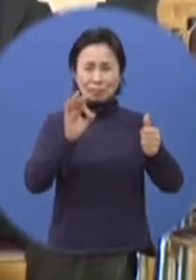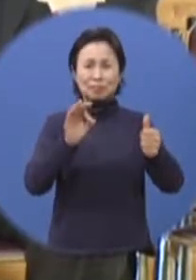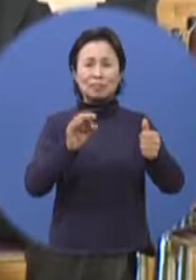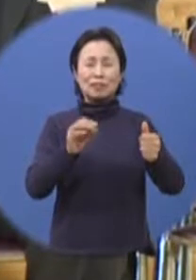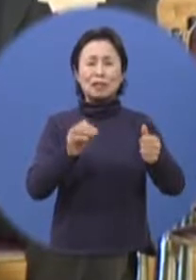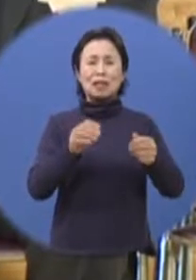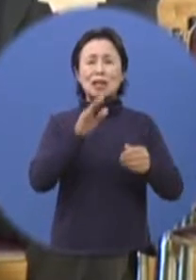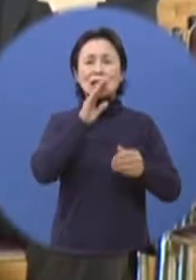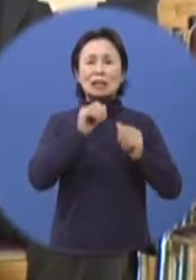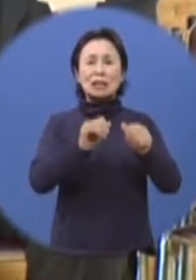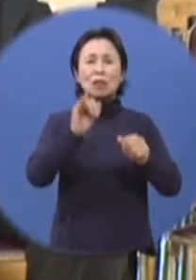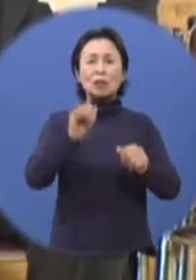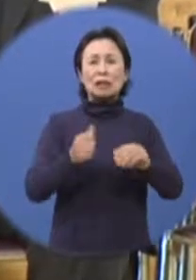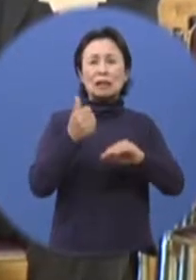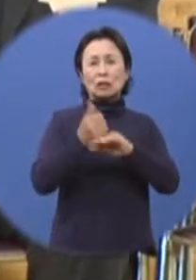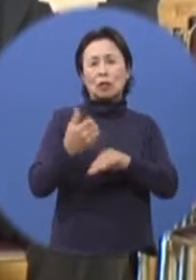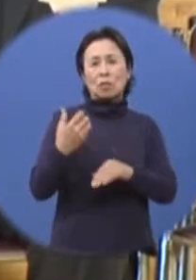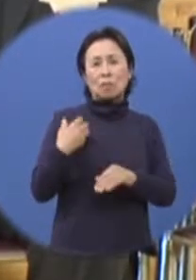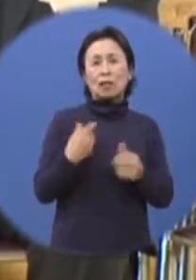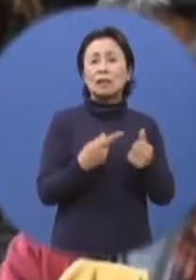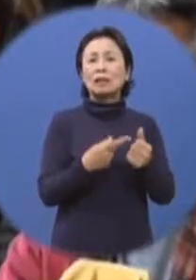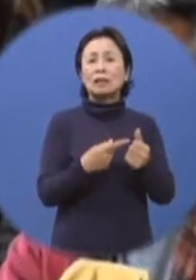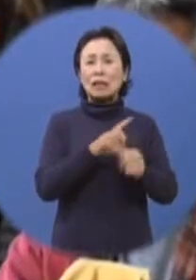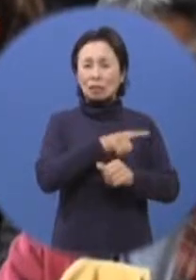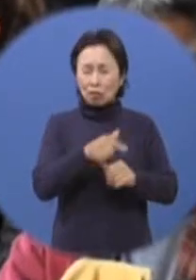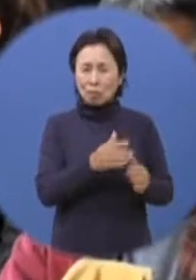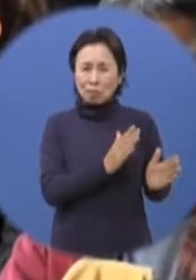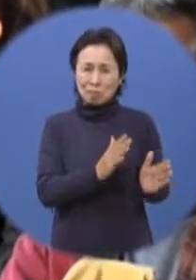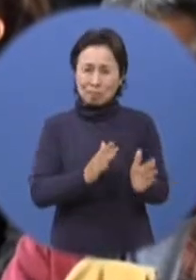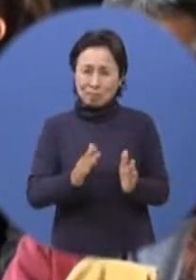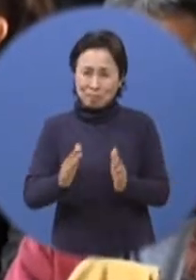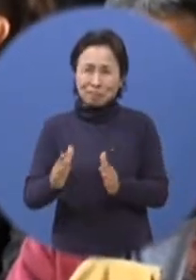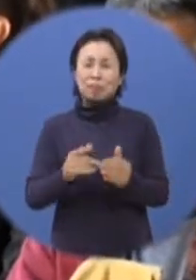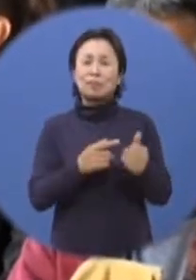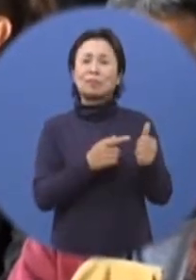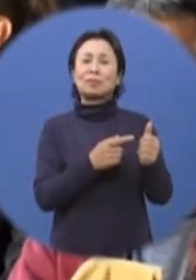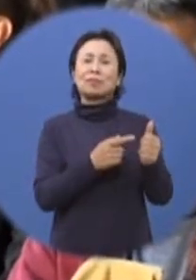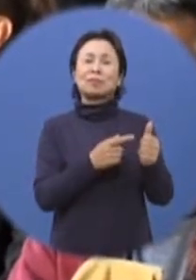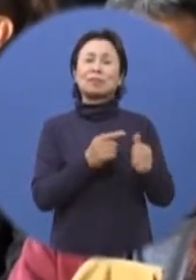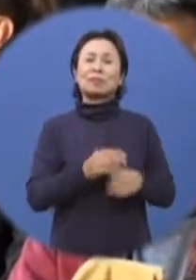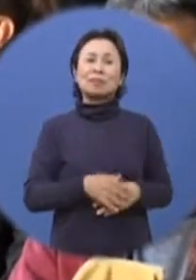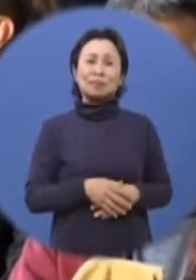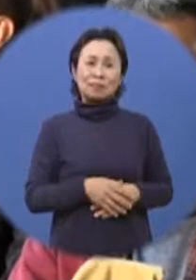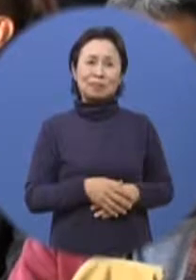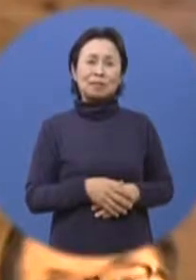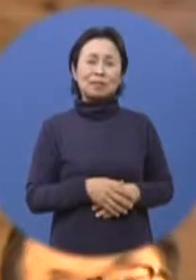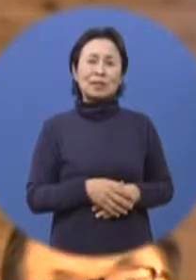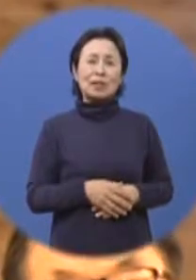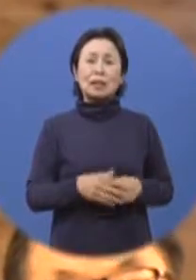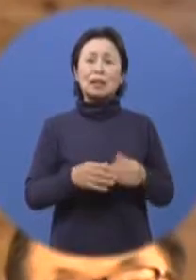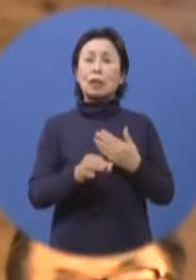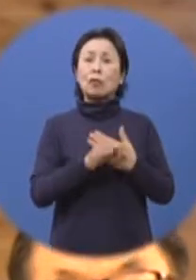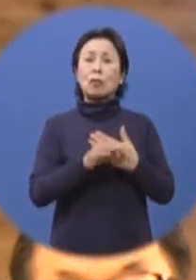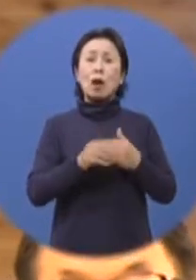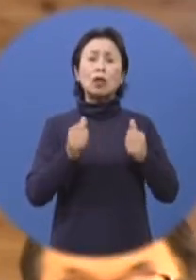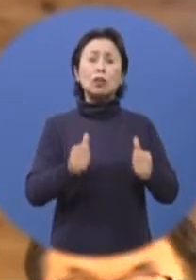いただいてねそれであのいろいろなお膳立ていうされてそのためにはあの審判もいう意思会場も言いし